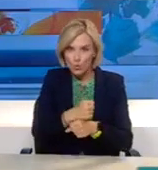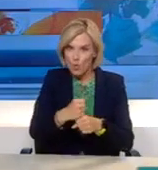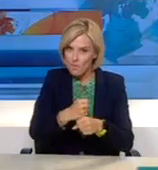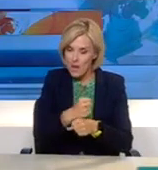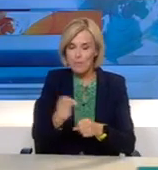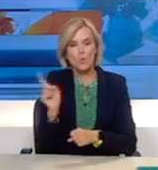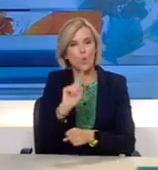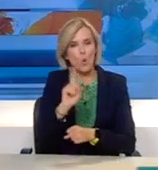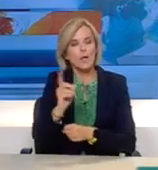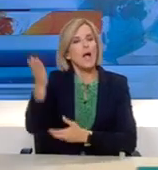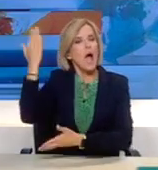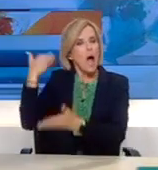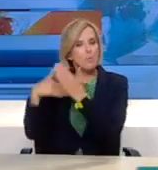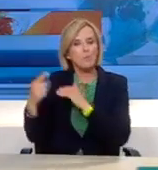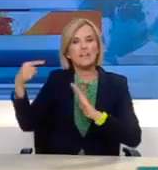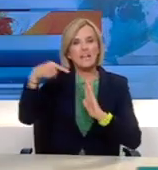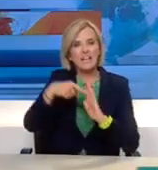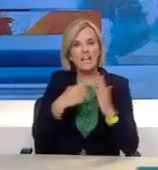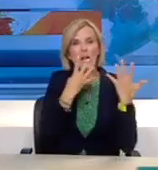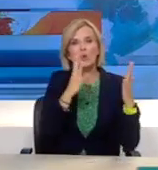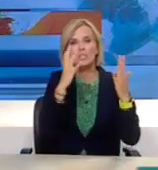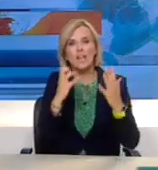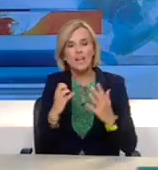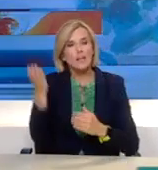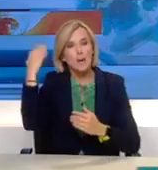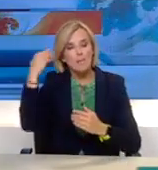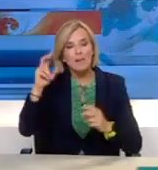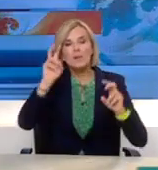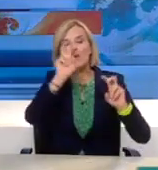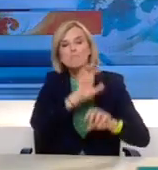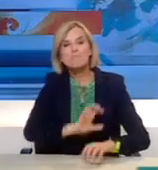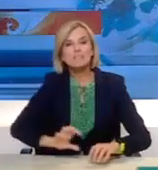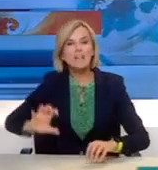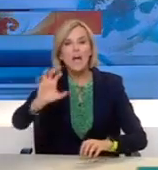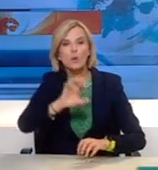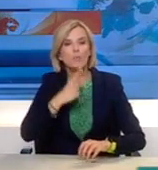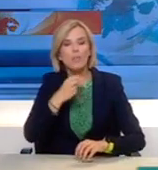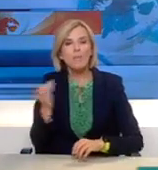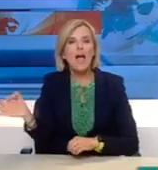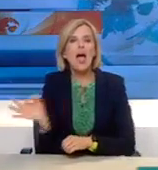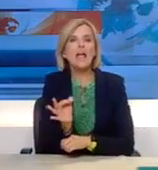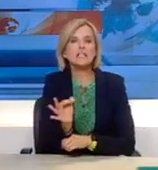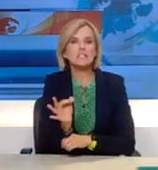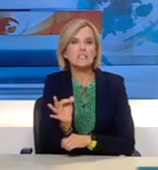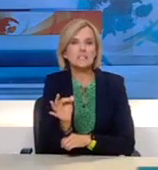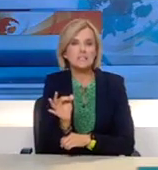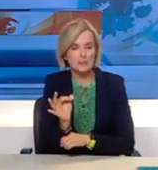αφού έχει χρησιμοποιηθεί από τη δεκαετία του 90 για την έβρεση κάποιων φαρμάκων για τον ιό της ανθρώπινης ανοσοανεπάρκειας που προκαλεί το AIDS.